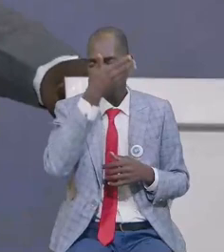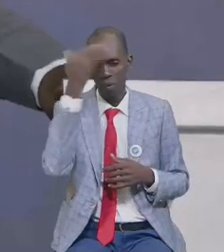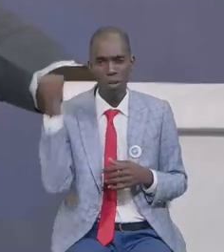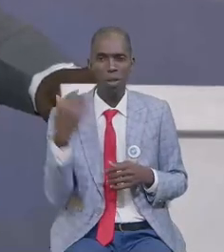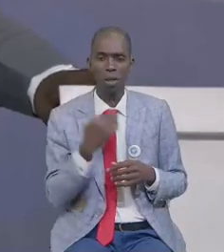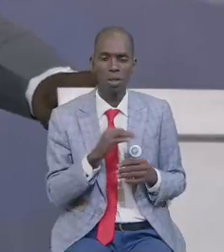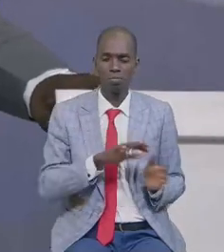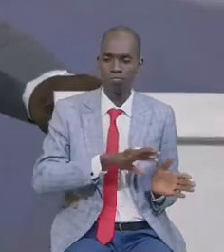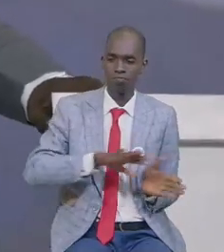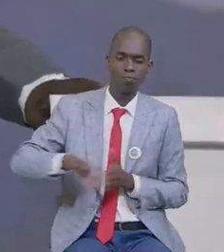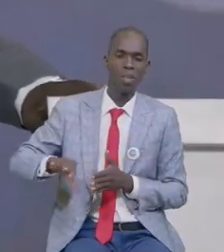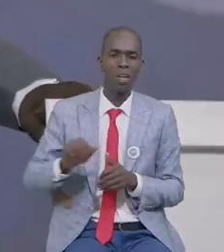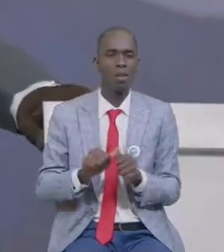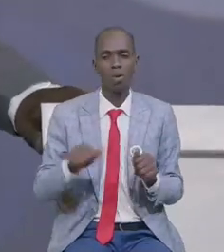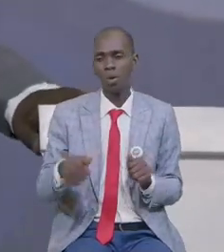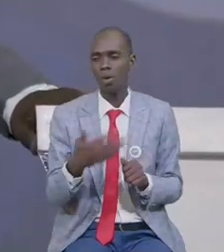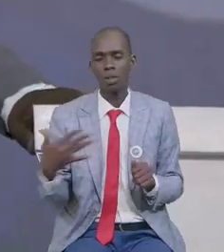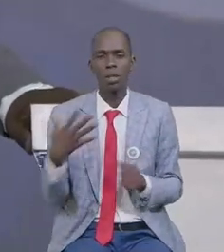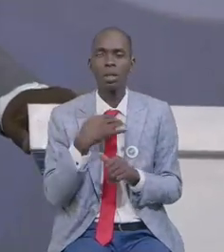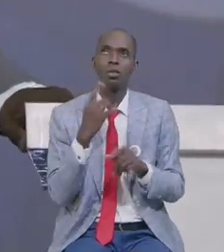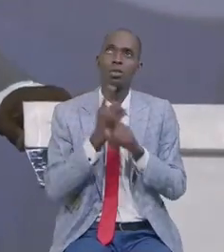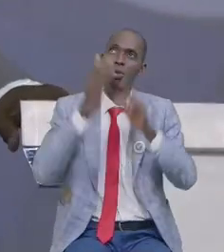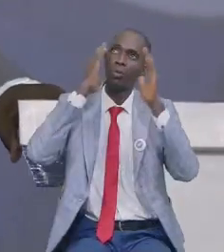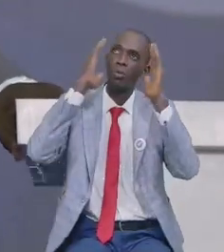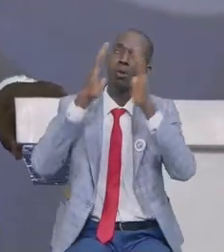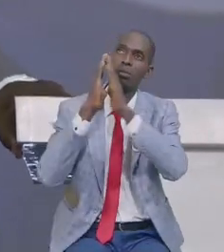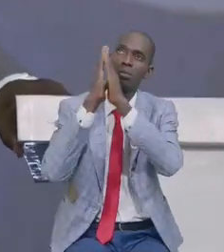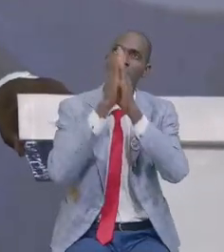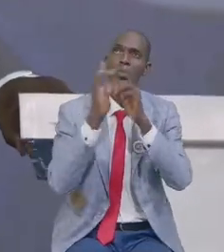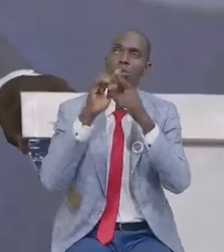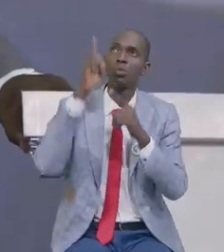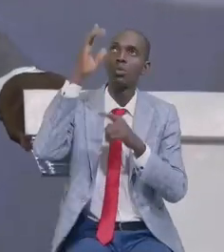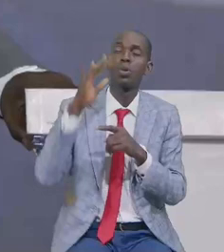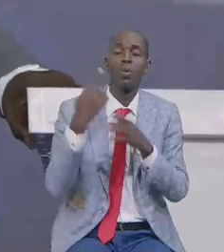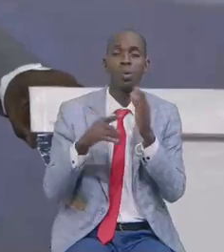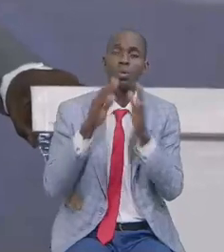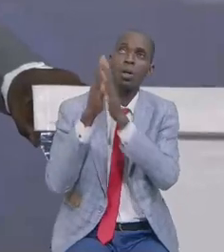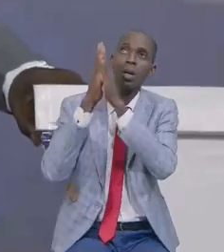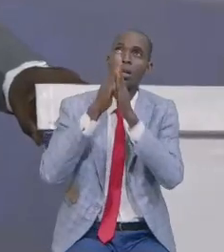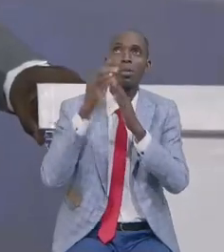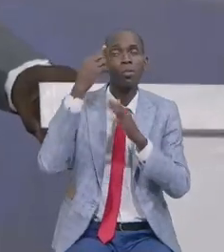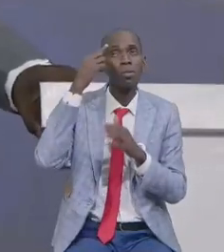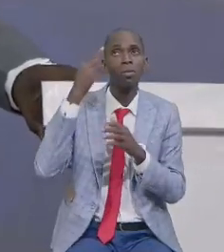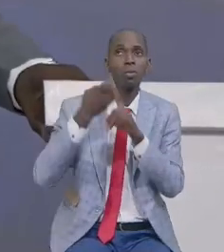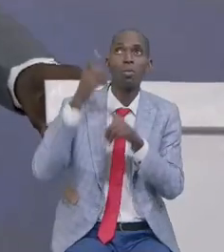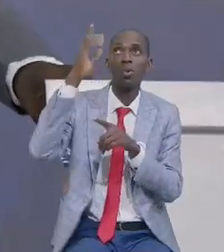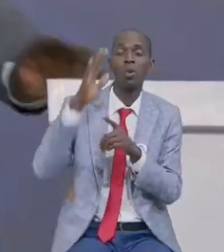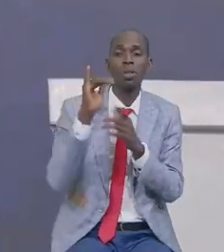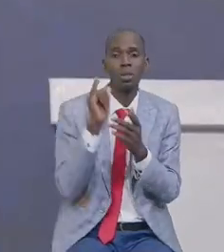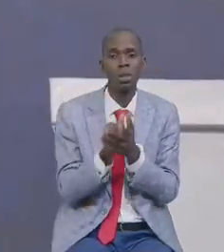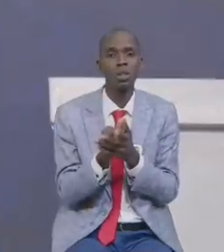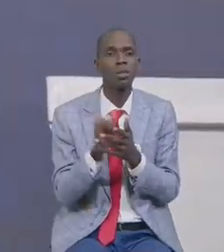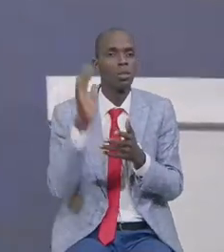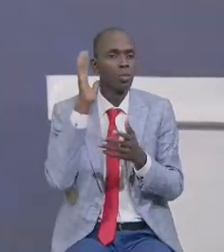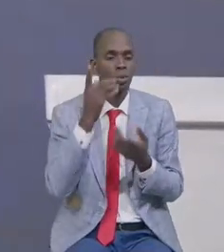toute autre chose et vous cherchez le Seigneur. Ce pourquoi vous cherchez le Seigneur, l'accomplissement de la promesse de